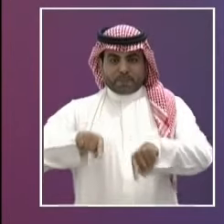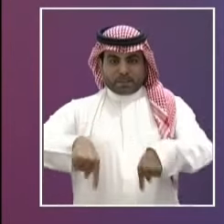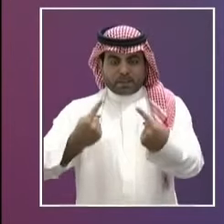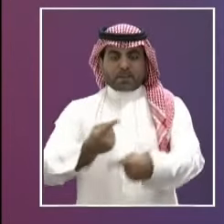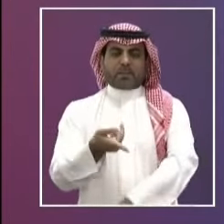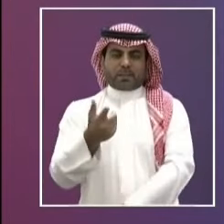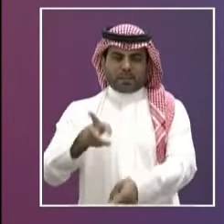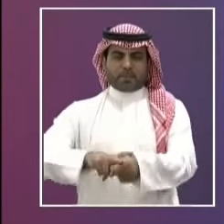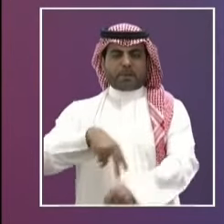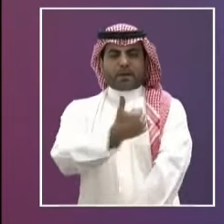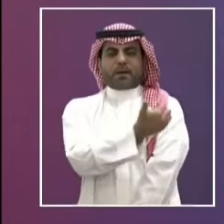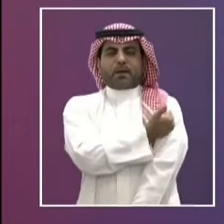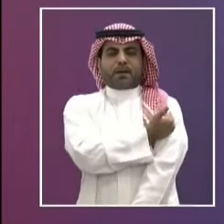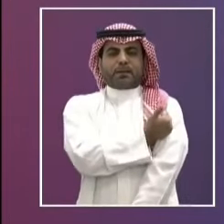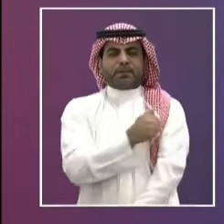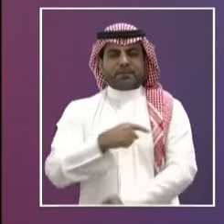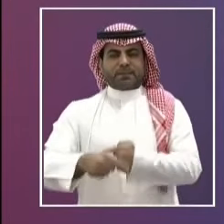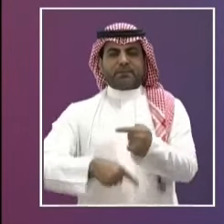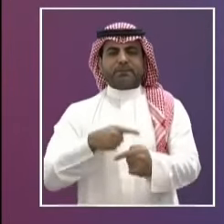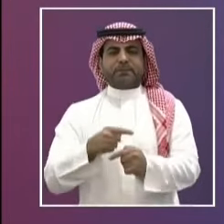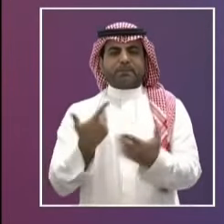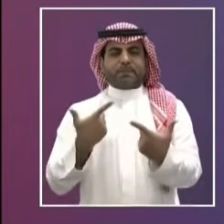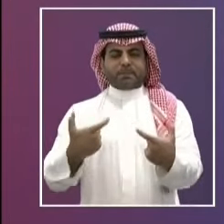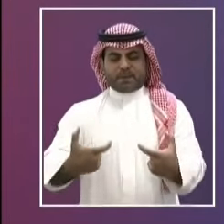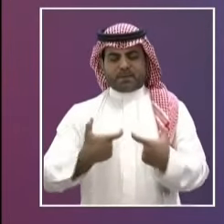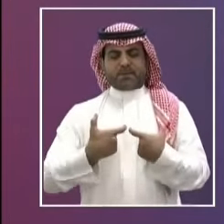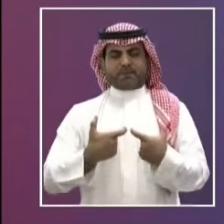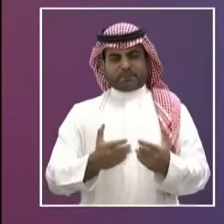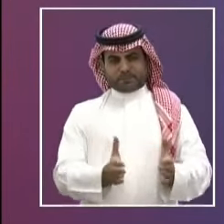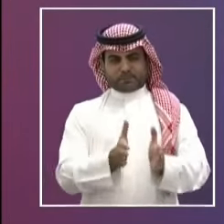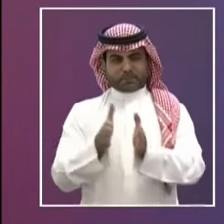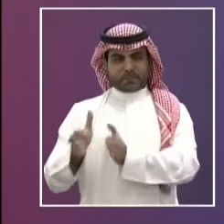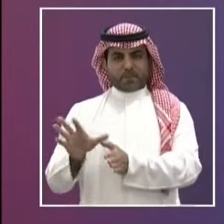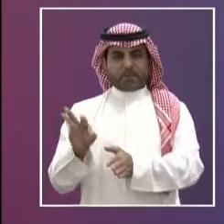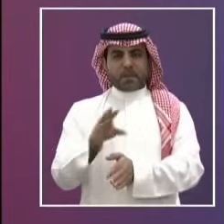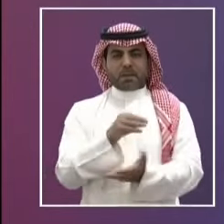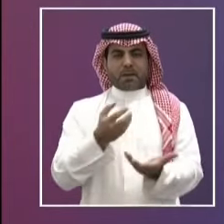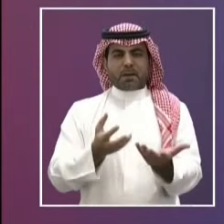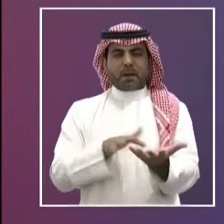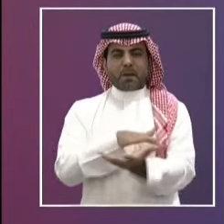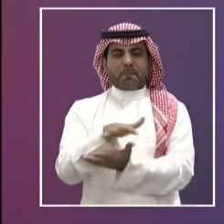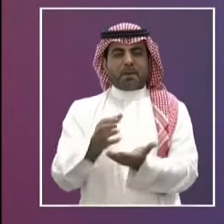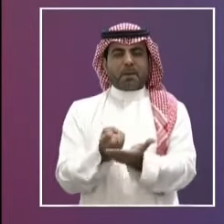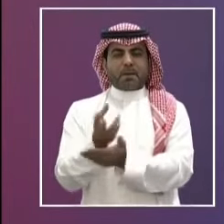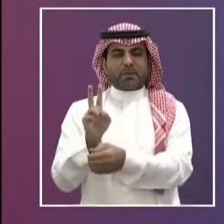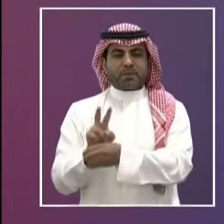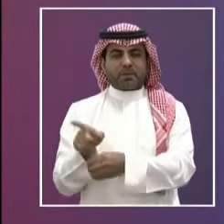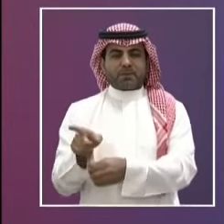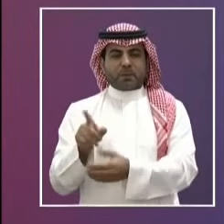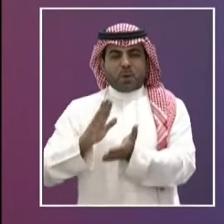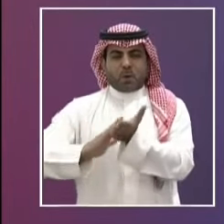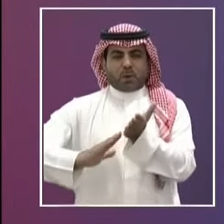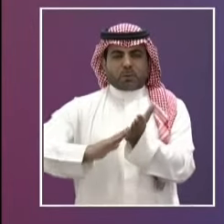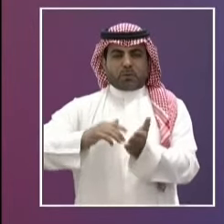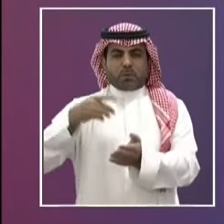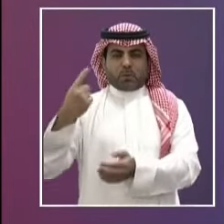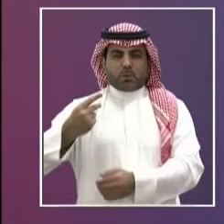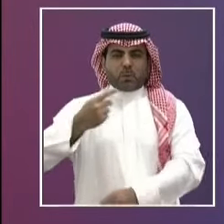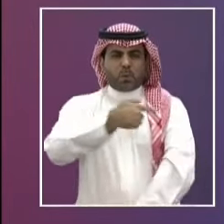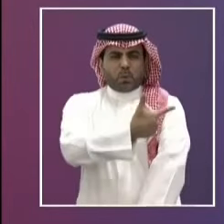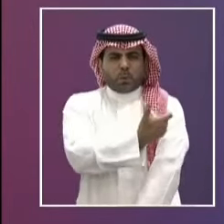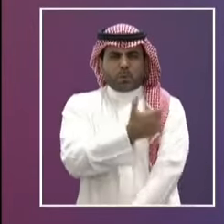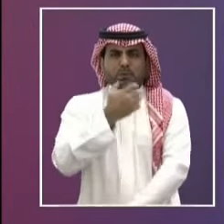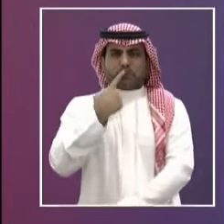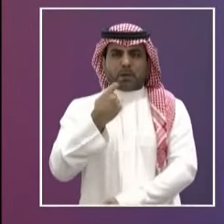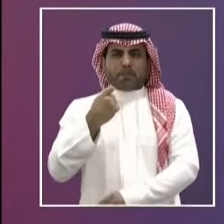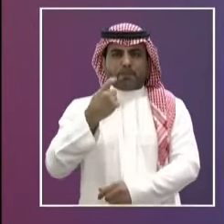الذي يناسب الموسم الجديد للوقاية بإذن الله. هنالك إشاعات كثيرة عن اللقاحات عموما بأنها خطرة وتسبب مضاعفات خطيرة وتنسب